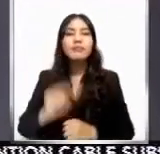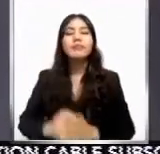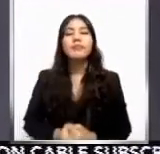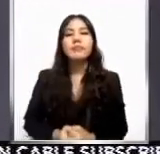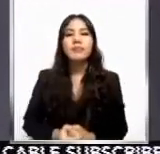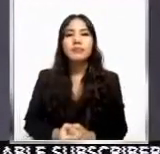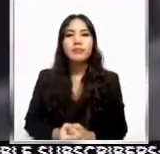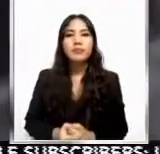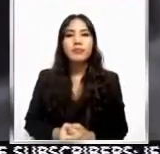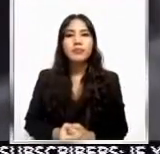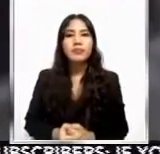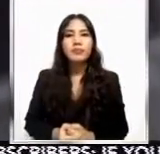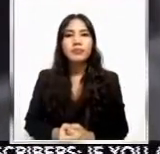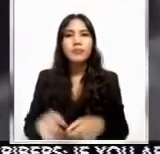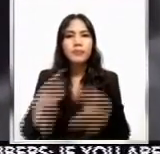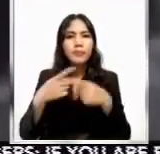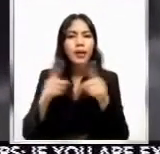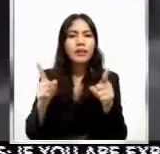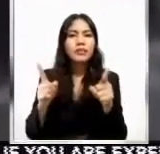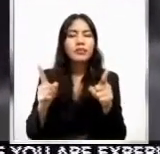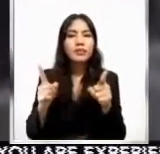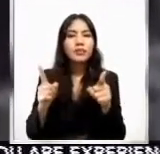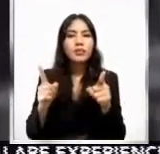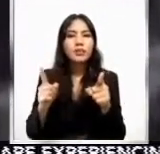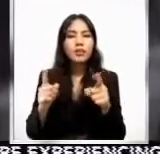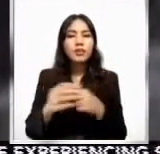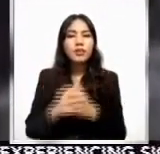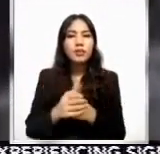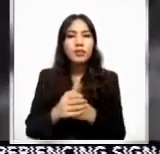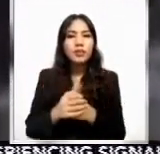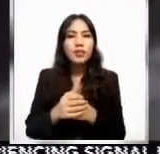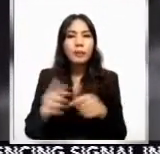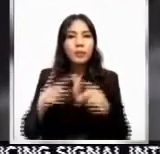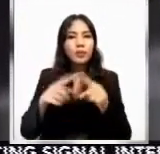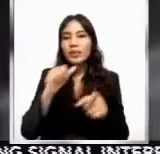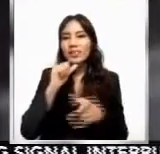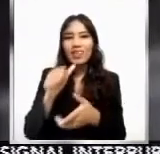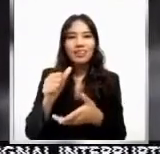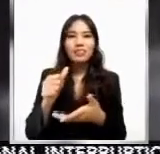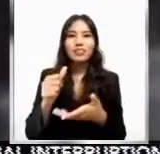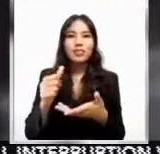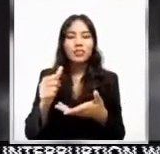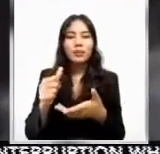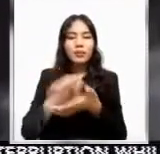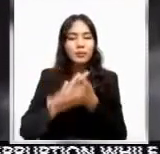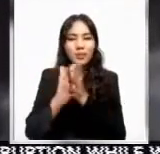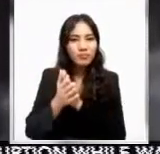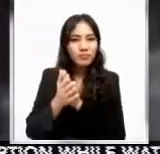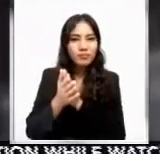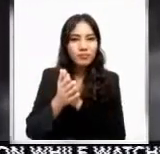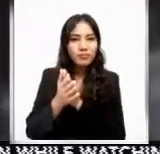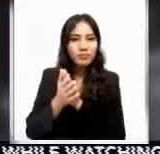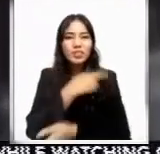but it was not really meant to be an act of religious sacrilege. I would like to interpret it that way.